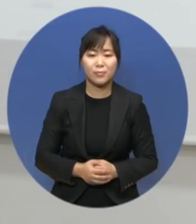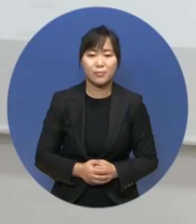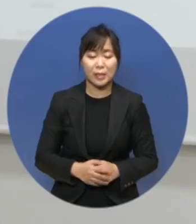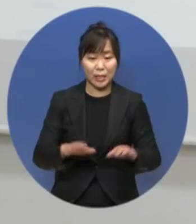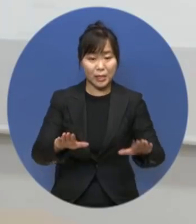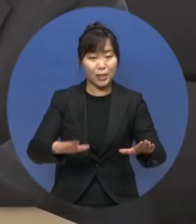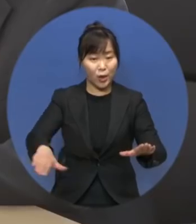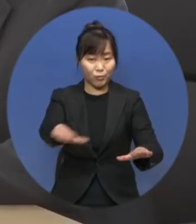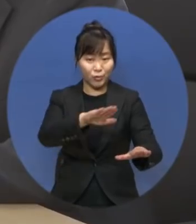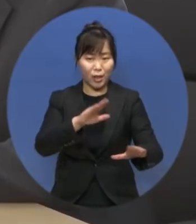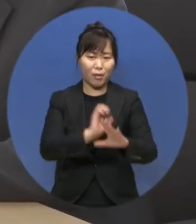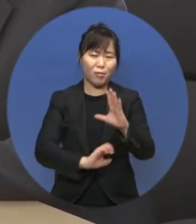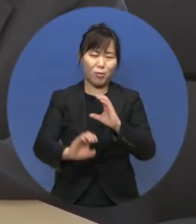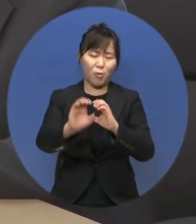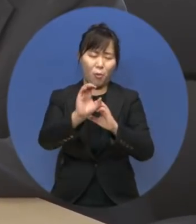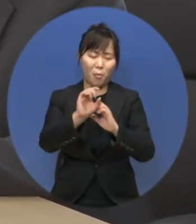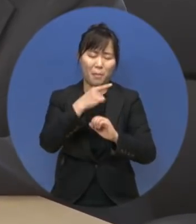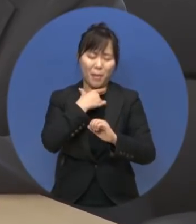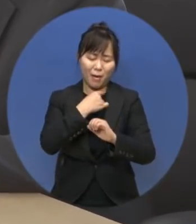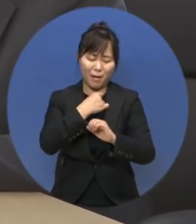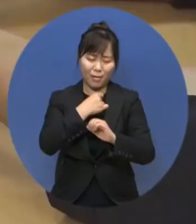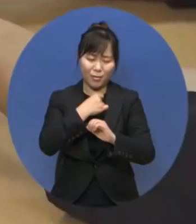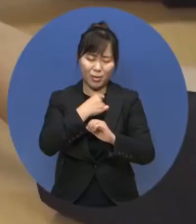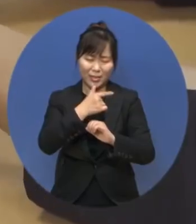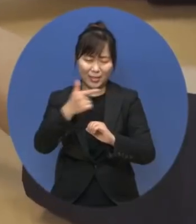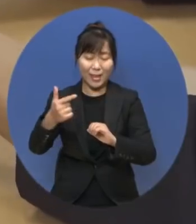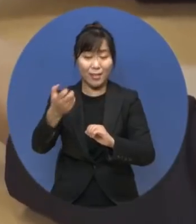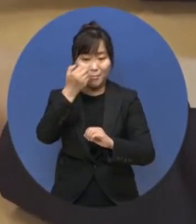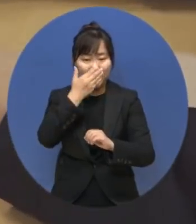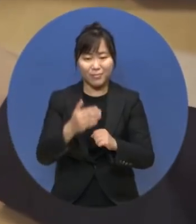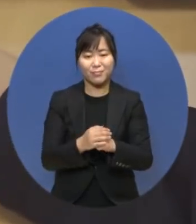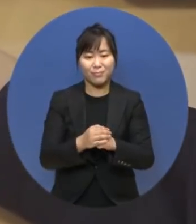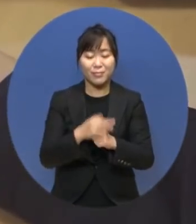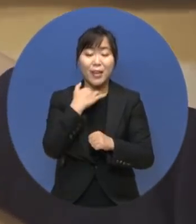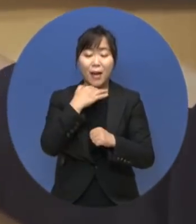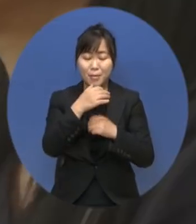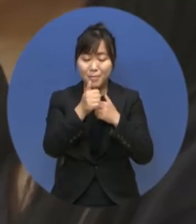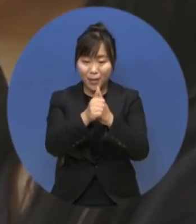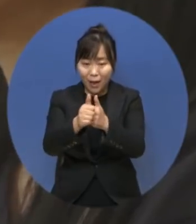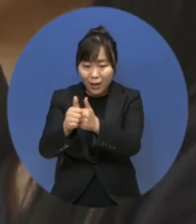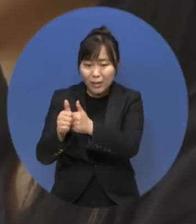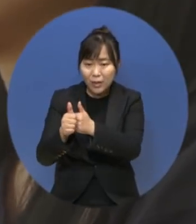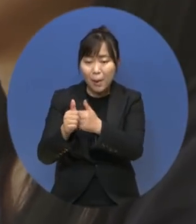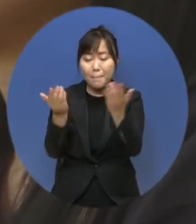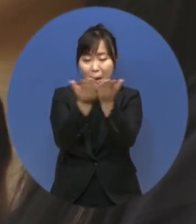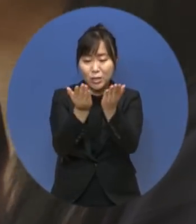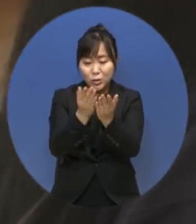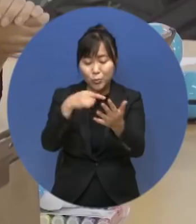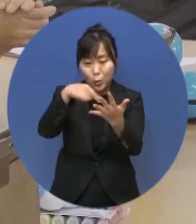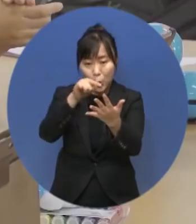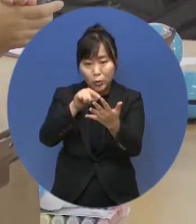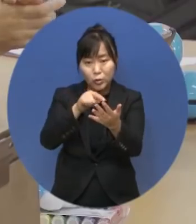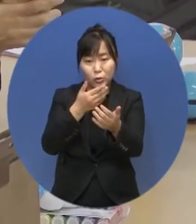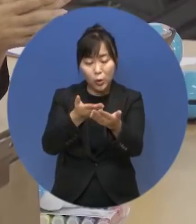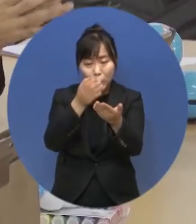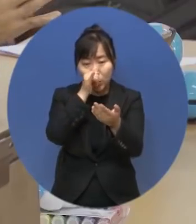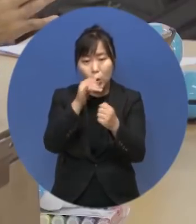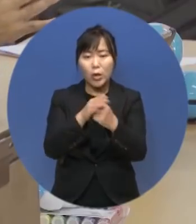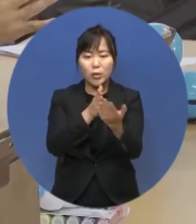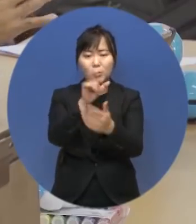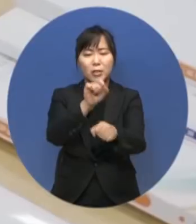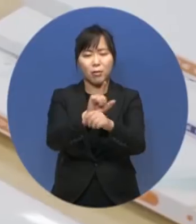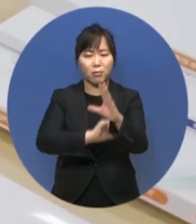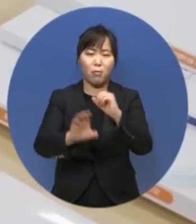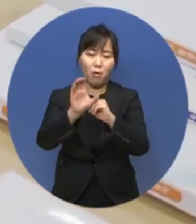이제 우리는 더 큰 꿈을 꿉니다. 생애 단계별 맞춤형 특수교육을 지원하고 전문성을